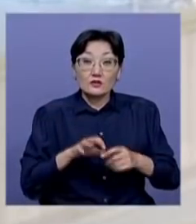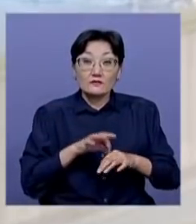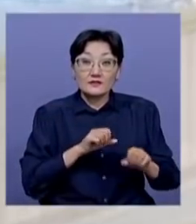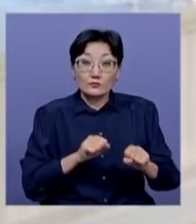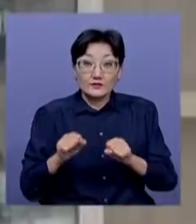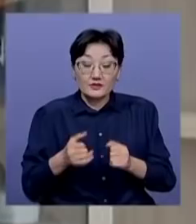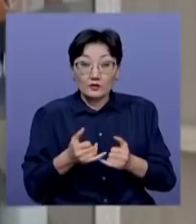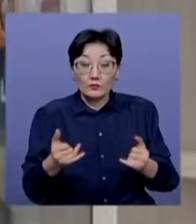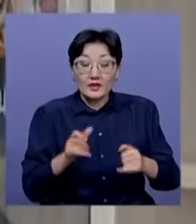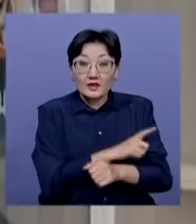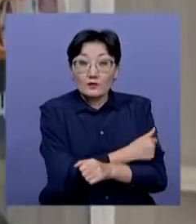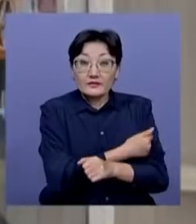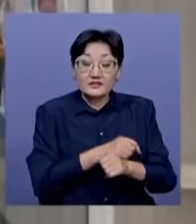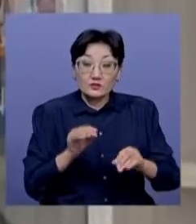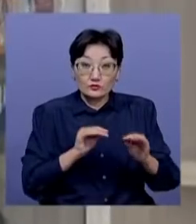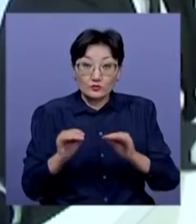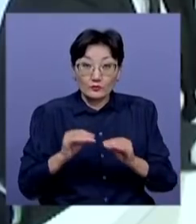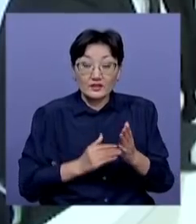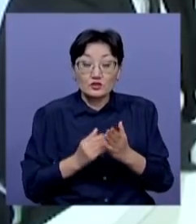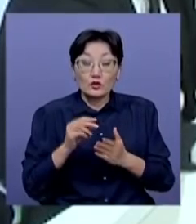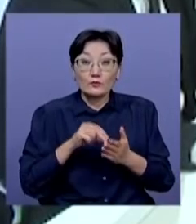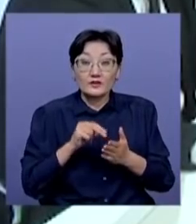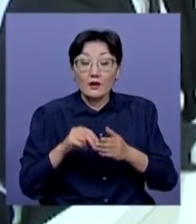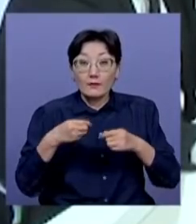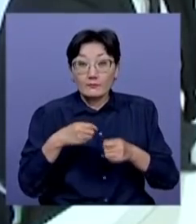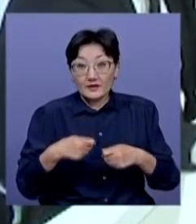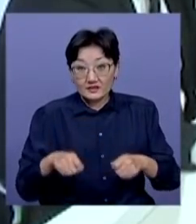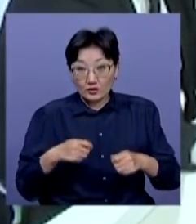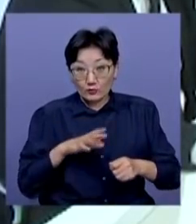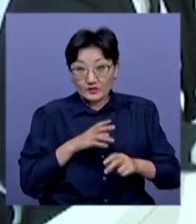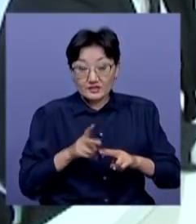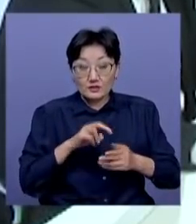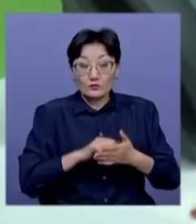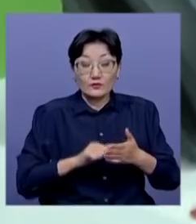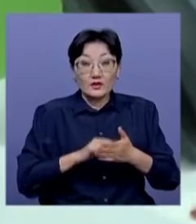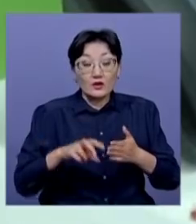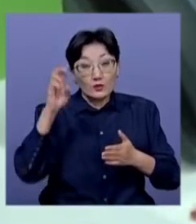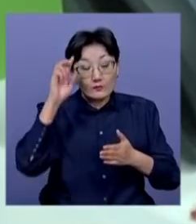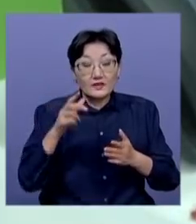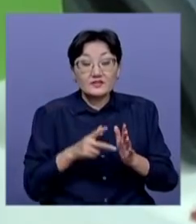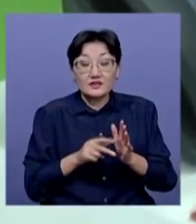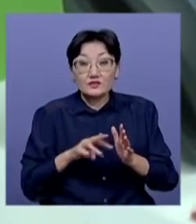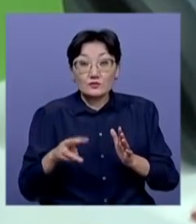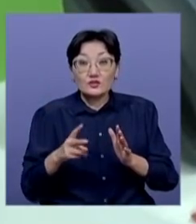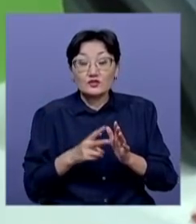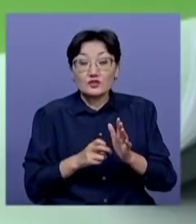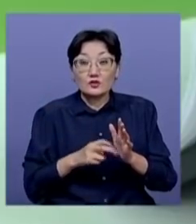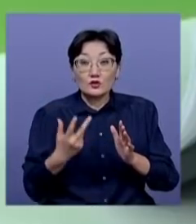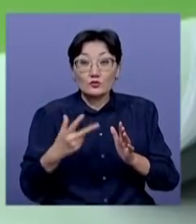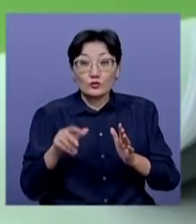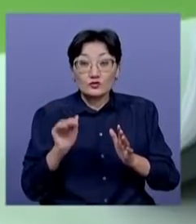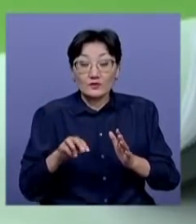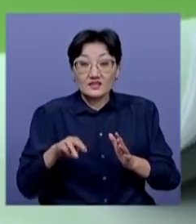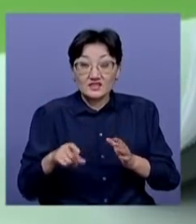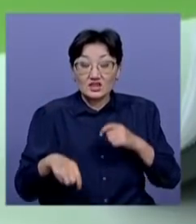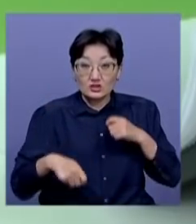алуға арналған медициналық бұйымдарды жоғары бағамен сатып алған. Соның салдарынан мемлекетке 8 миллион 730 мың теңге көлемінде